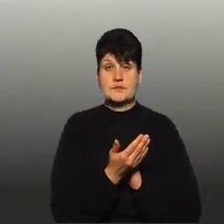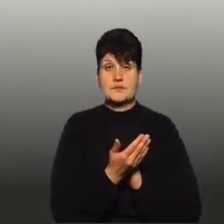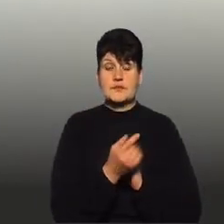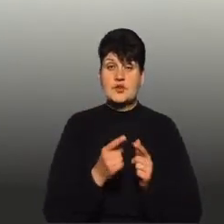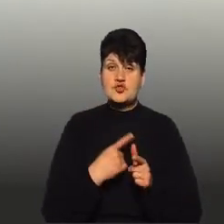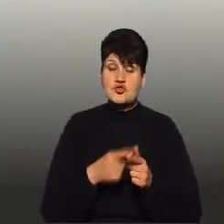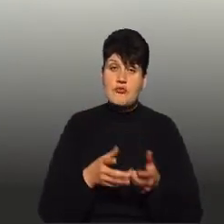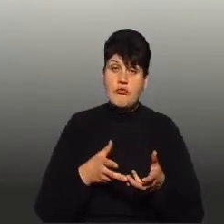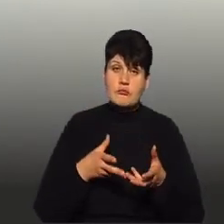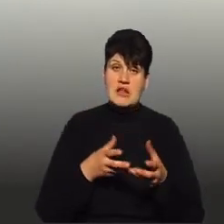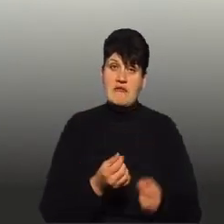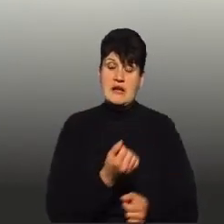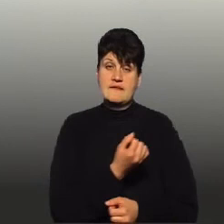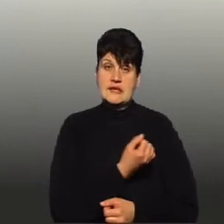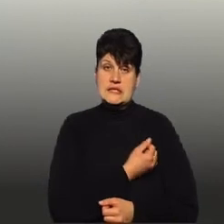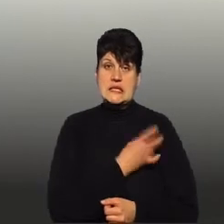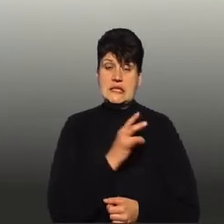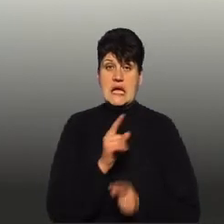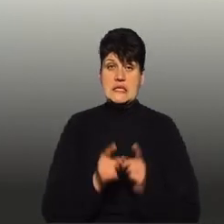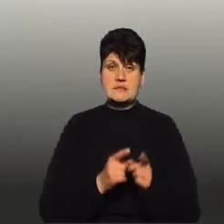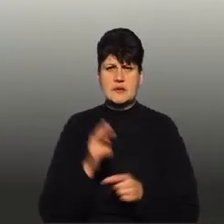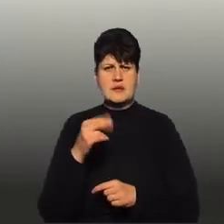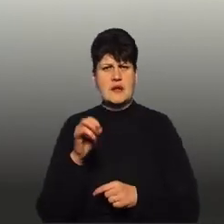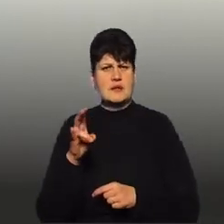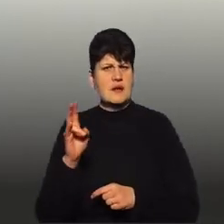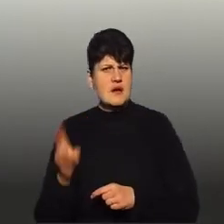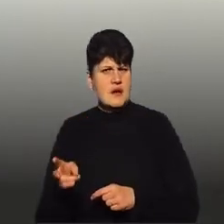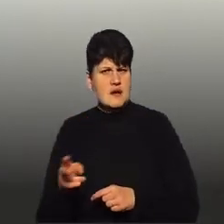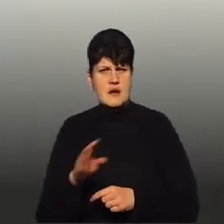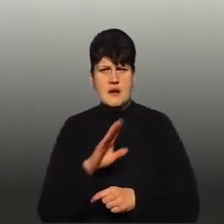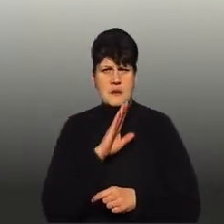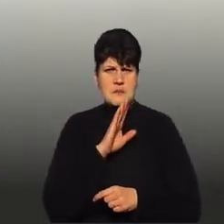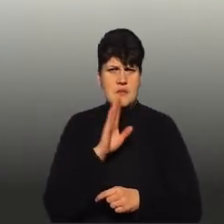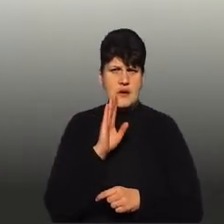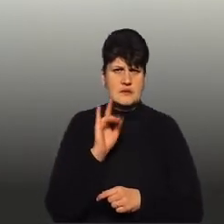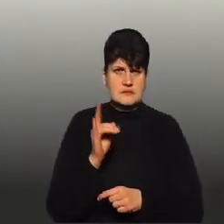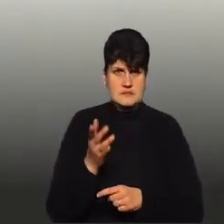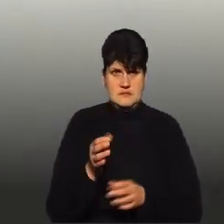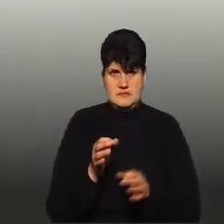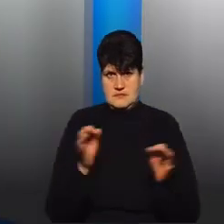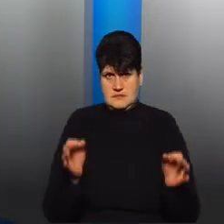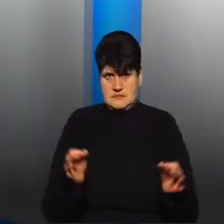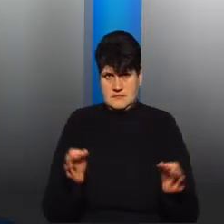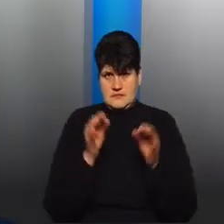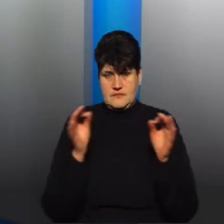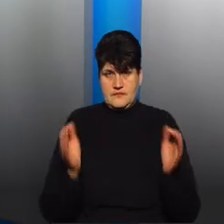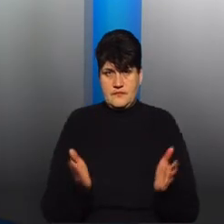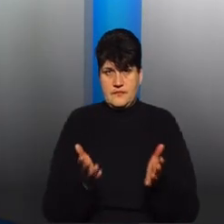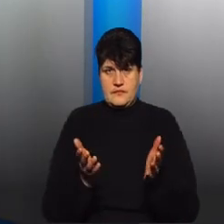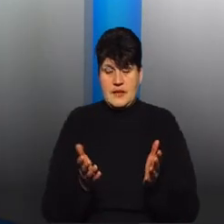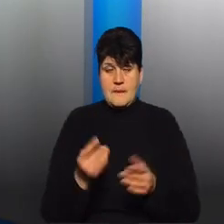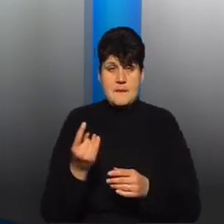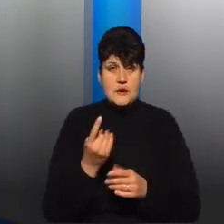вакцина на зміну ДНК матері або ж дитини? Ні в якому разі, тому що, перш за все, я вже